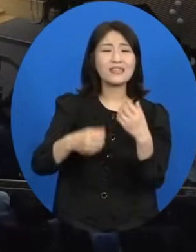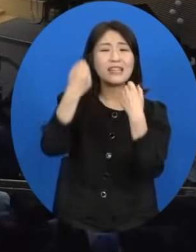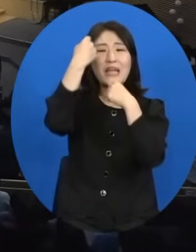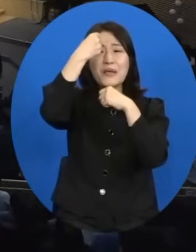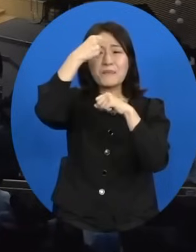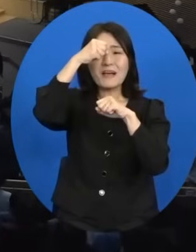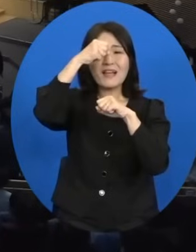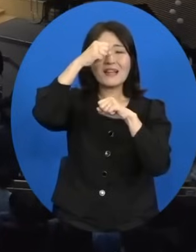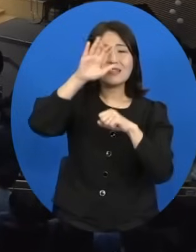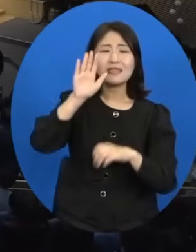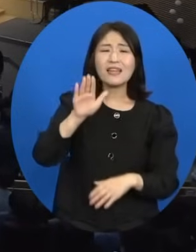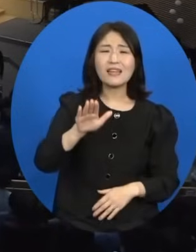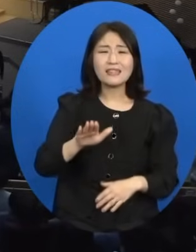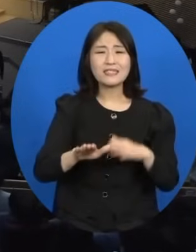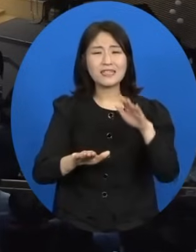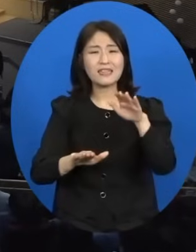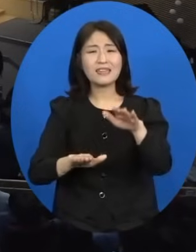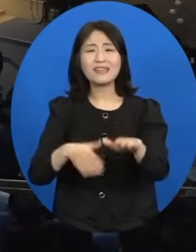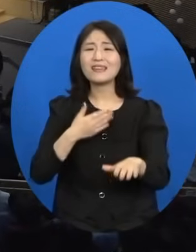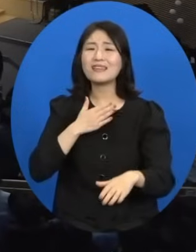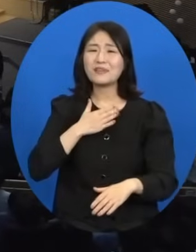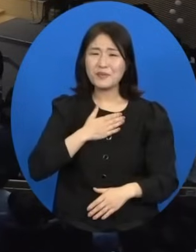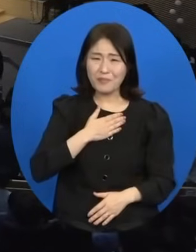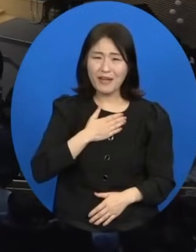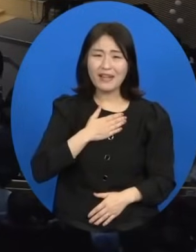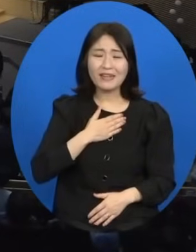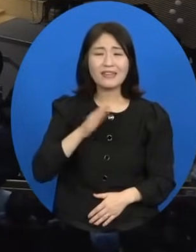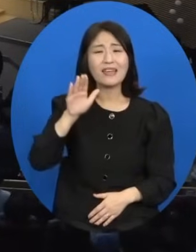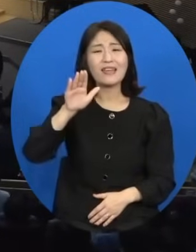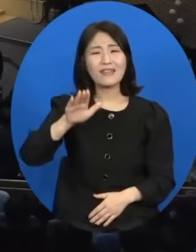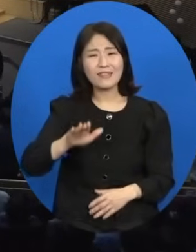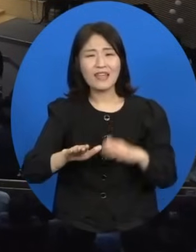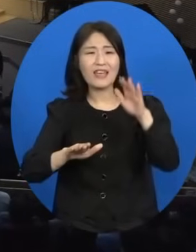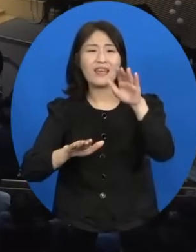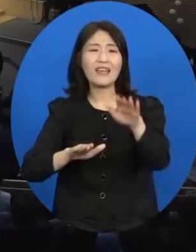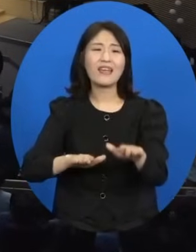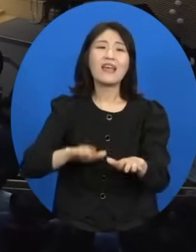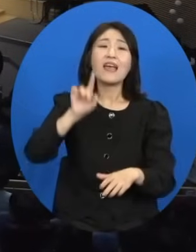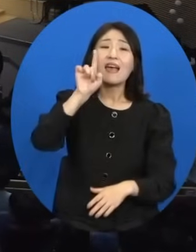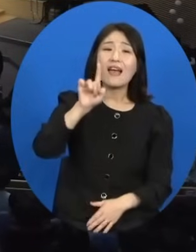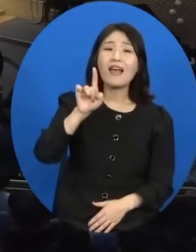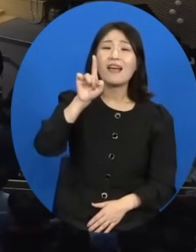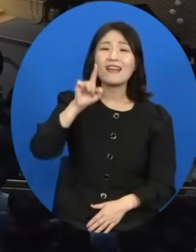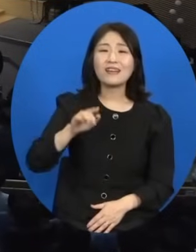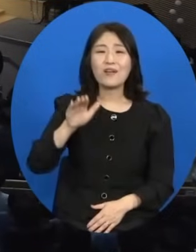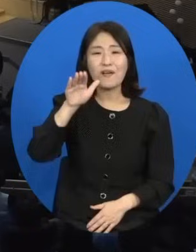걸어가신 발자취를 밟겠네